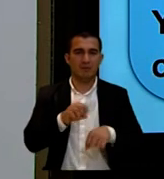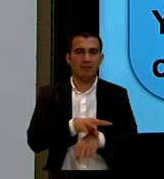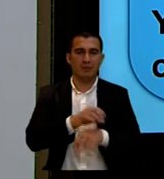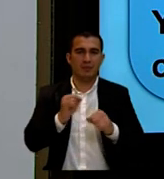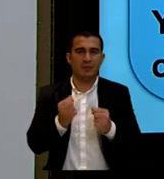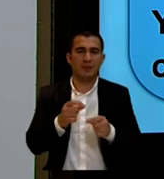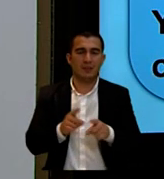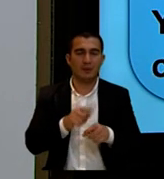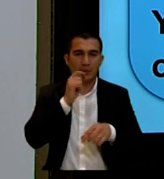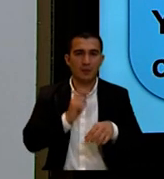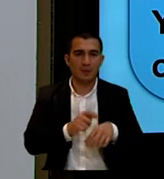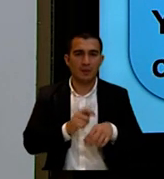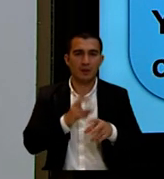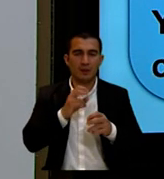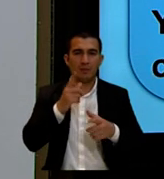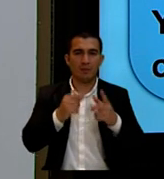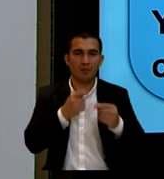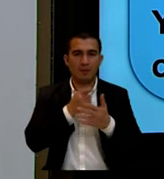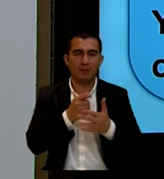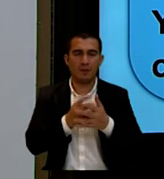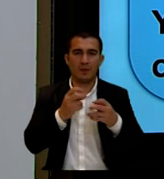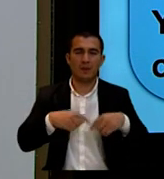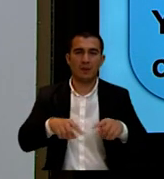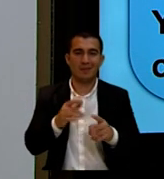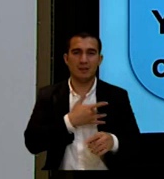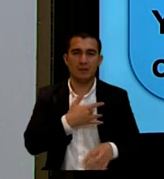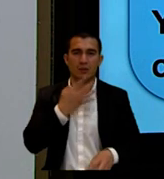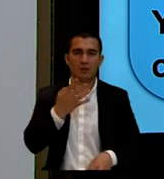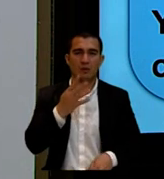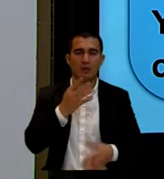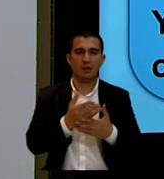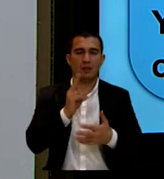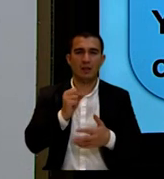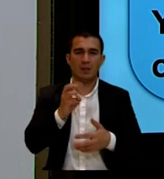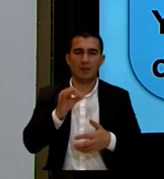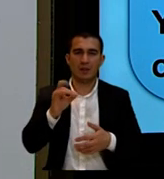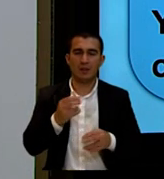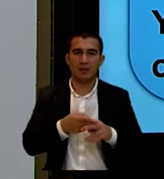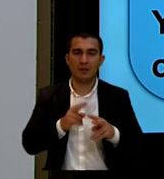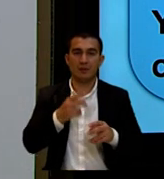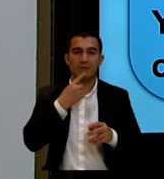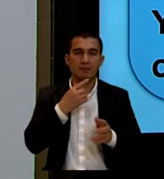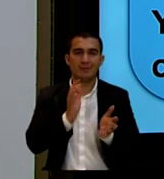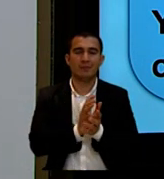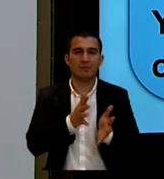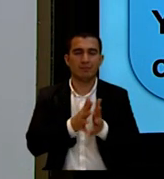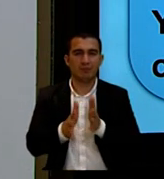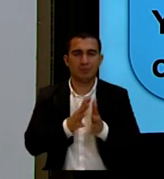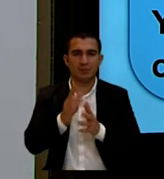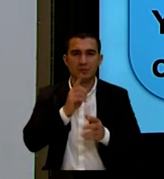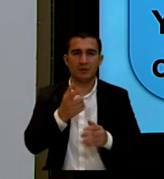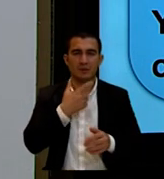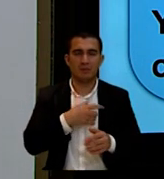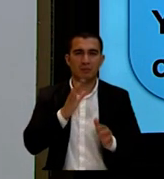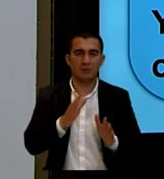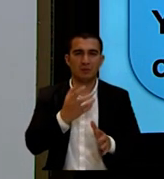Qushlar va sut emizuvchilarning yuragi esa 4 kamerali. Arterial va venos qon aralashmaydi. Ular issiq